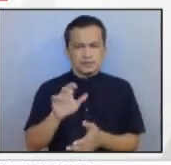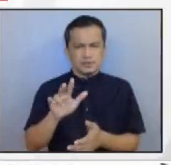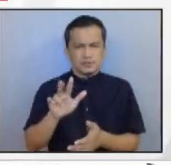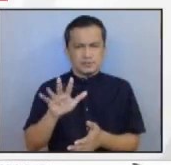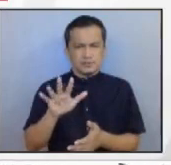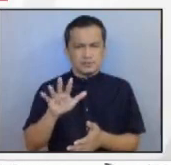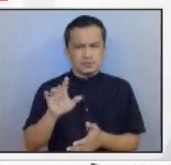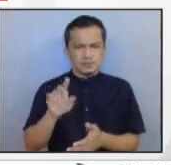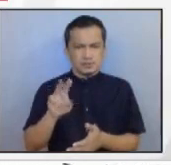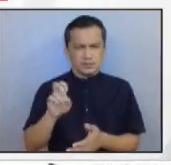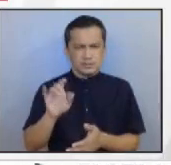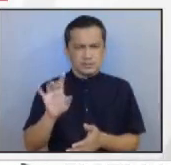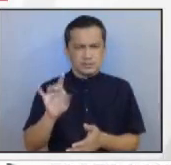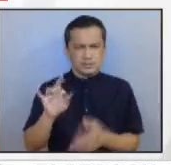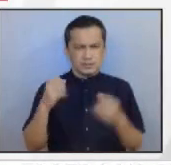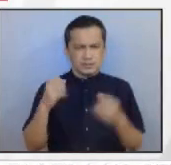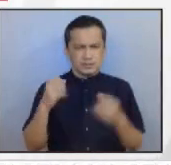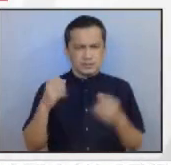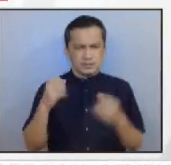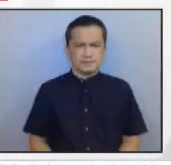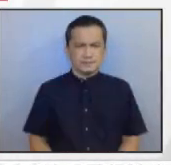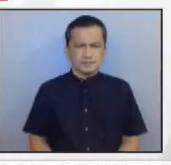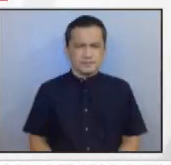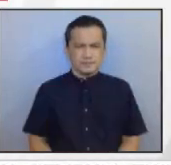3,654,218 ang mga nakarecover. Nanatili naman sa